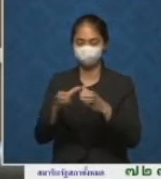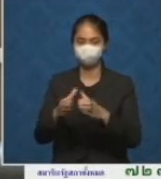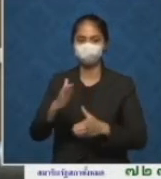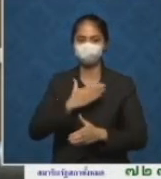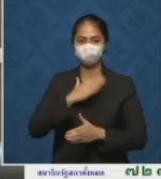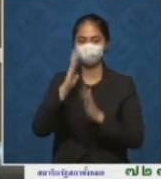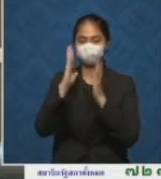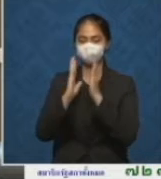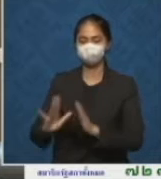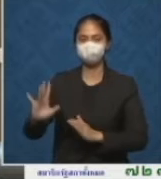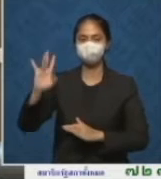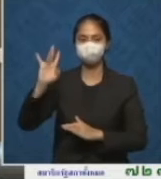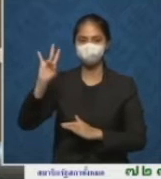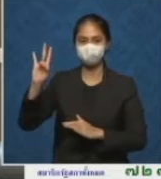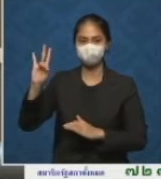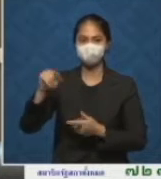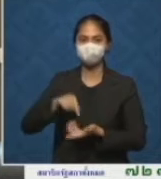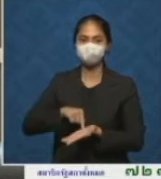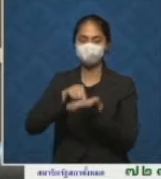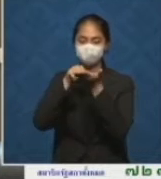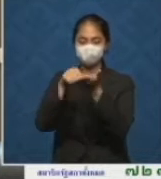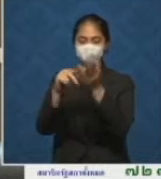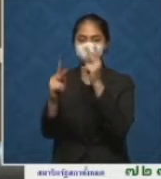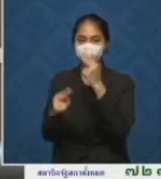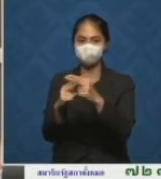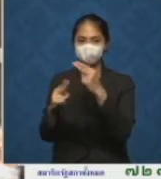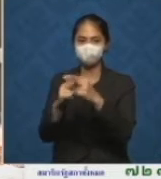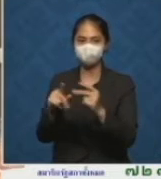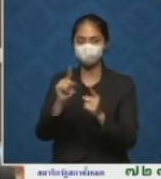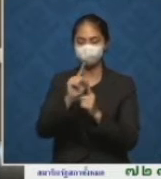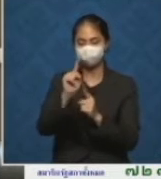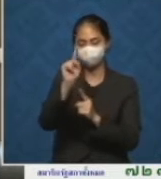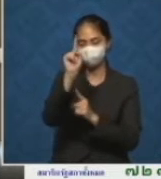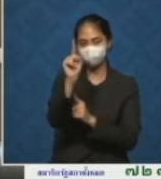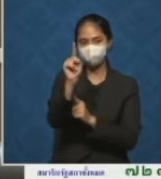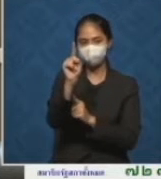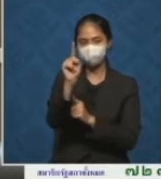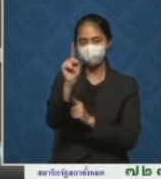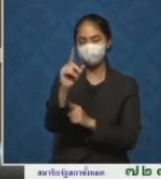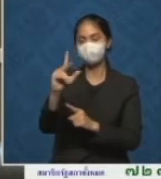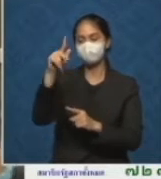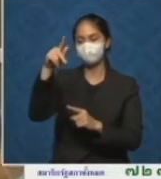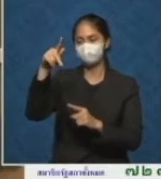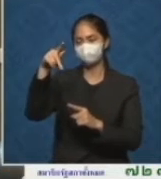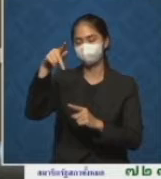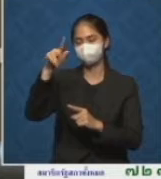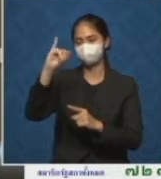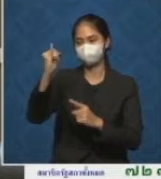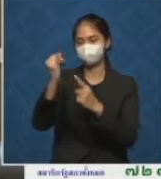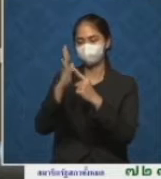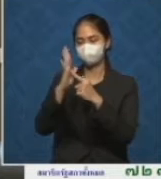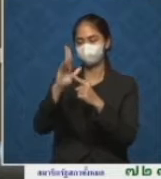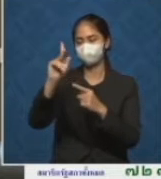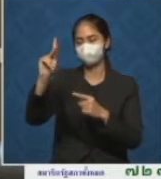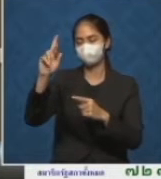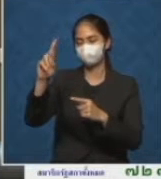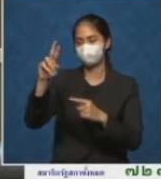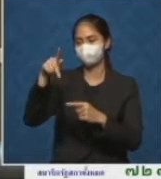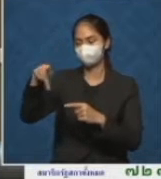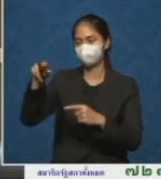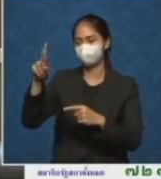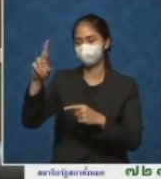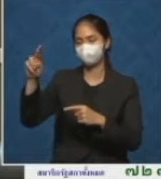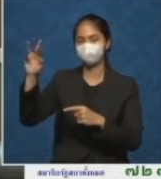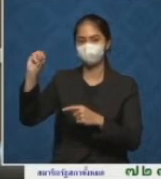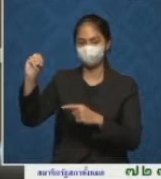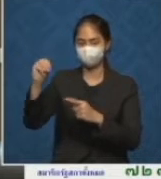ฐจำนวนทั้งสิ้น7ท่านดังต่อไปนี้ค่ะท่านที่1ผู้ช่วยศาสตราจารย์จักรพันธ์พรนิมิตท่านที่2นายณัฐ